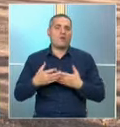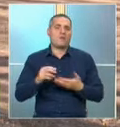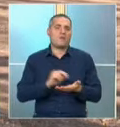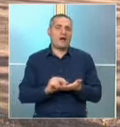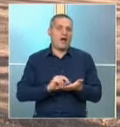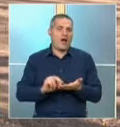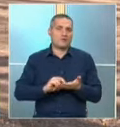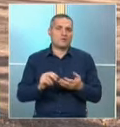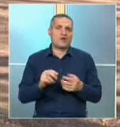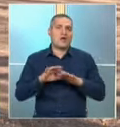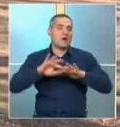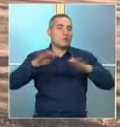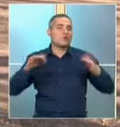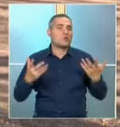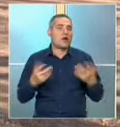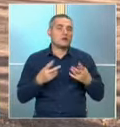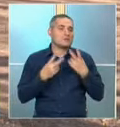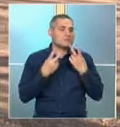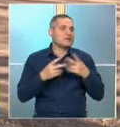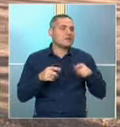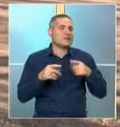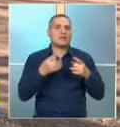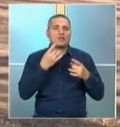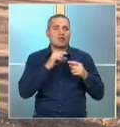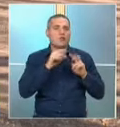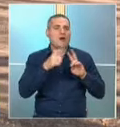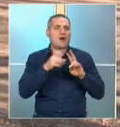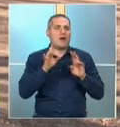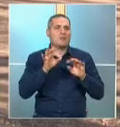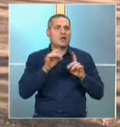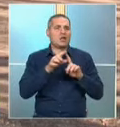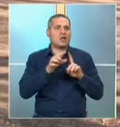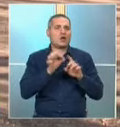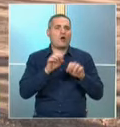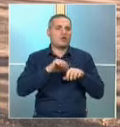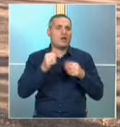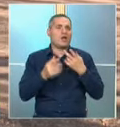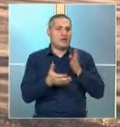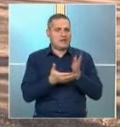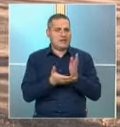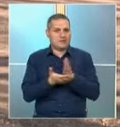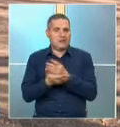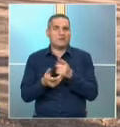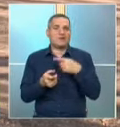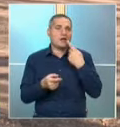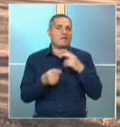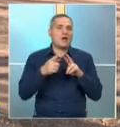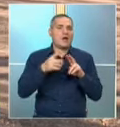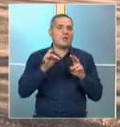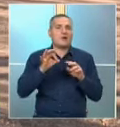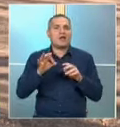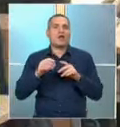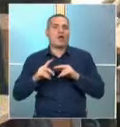Розмари Демел, че природата, когато разгледаме тази дума и разчленим, да кажем, тя означава природата,